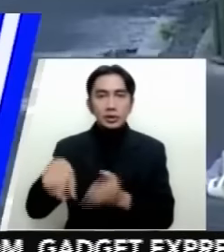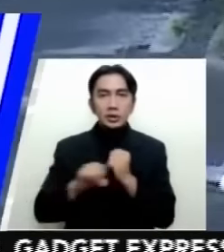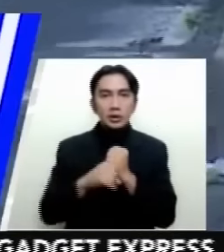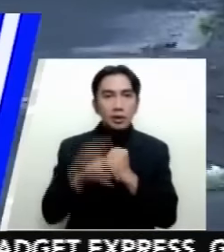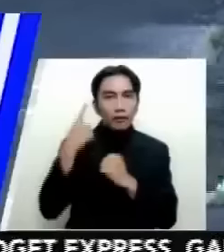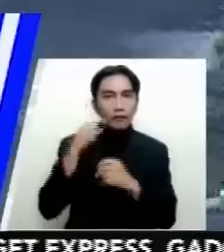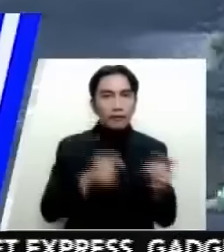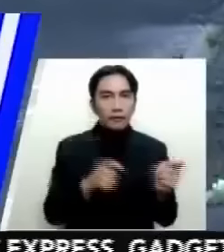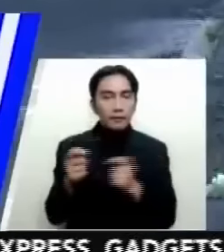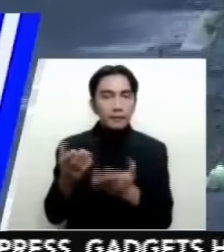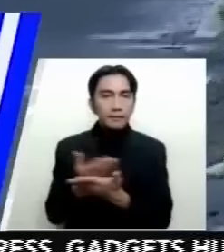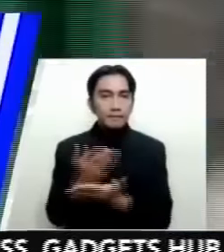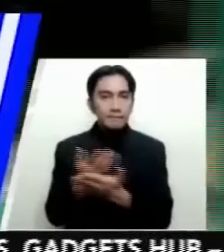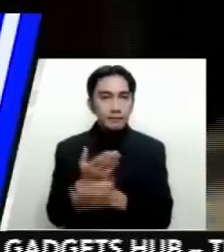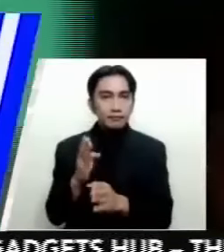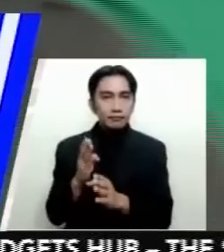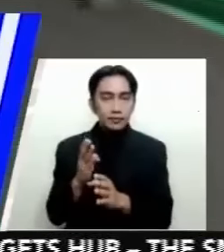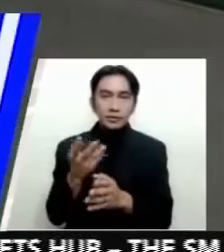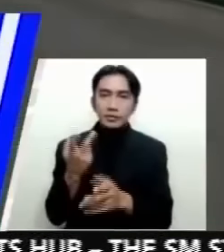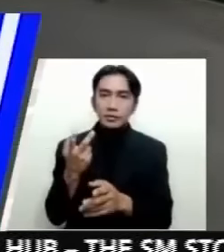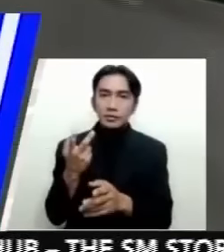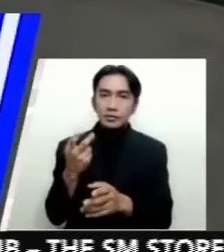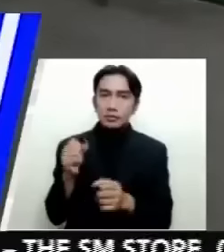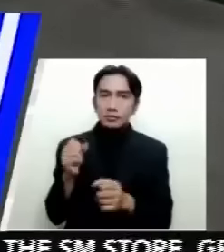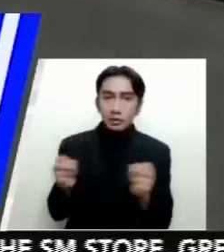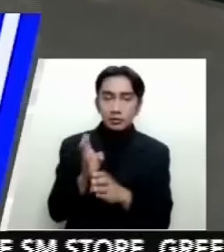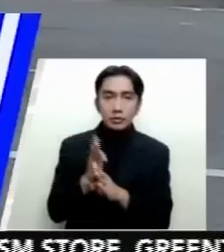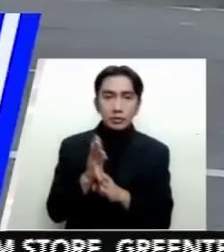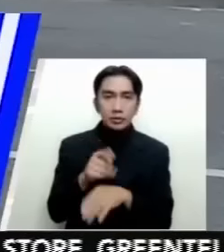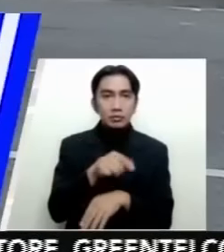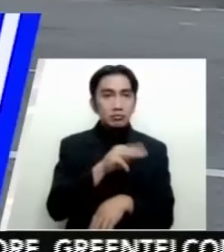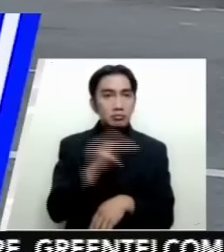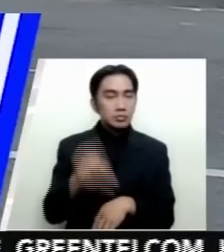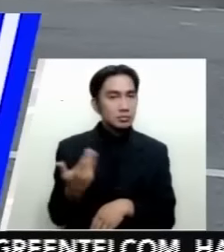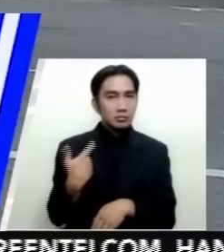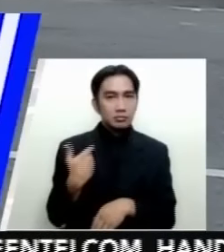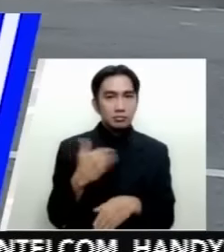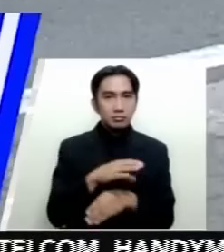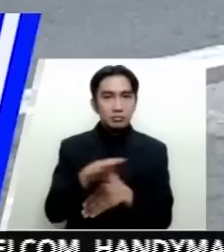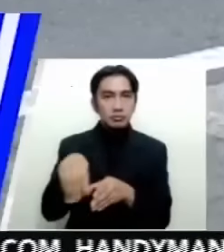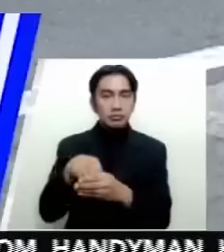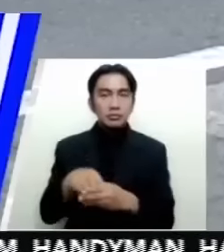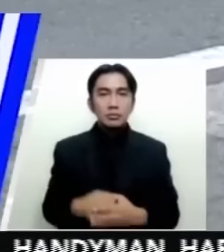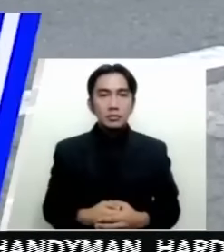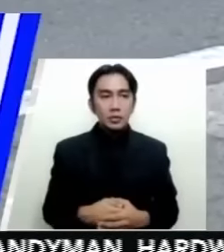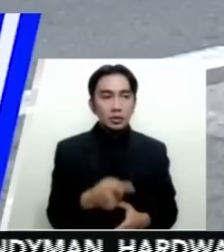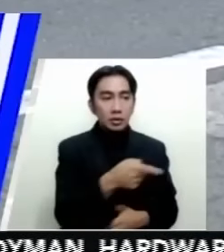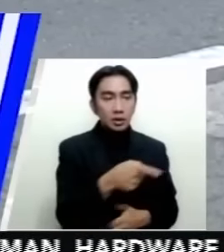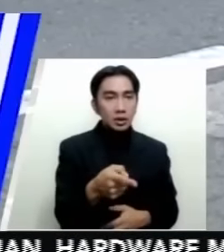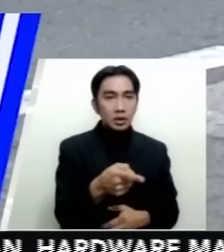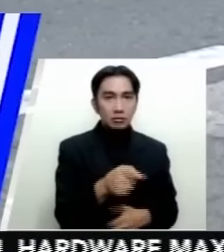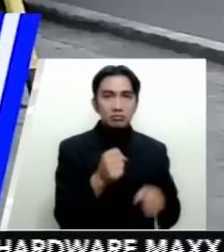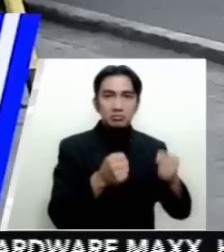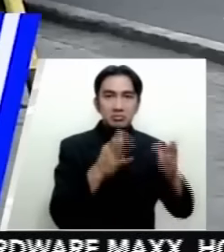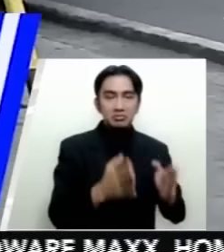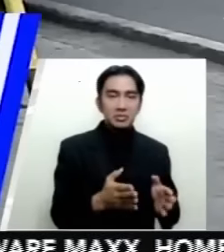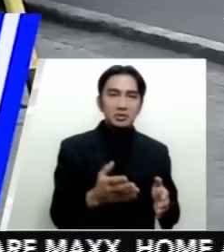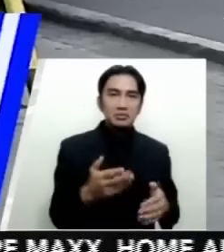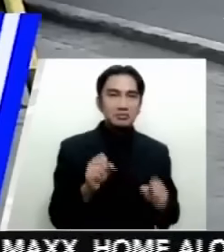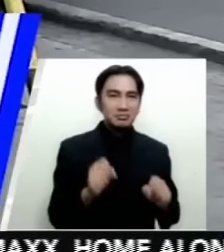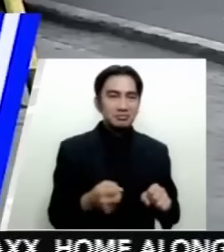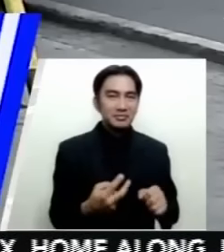lampas 30,000 na jeep sa Metro Manila ang hindi pa consolidated. Ganyan karaming driver ang posibleng mawalan ng kabuhayan. Maging ang mga commuter